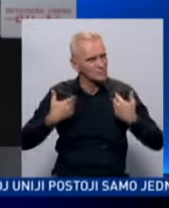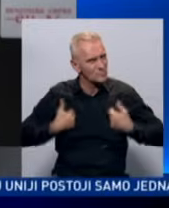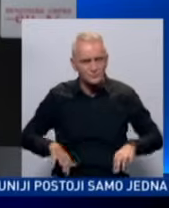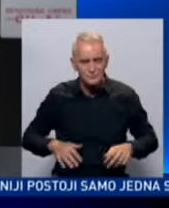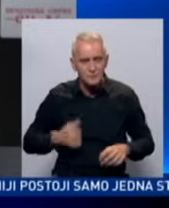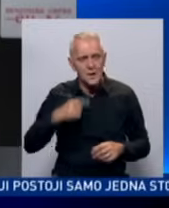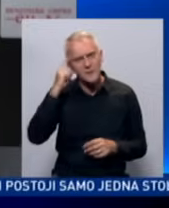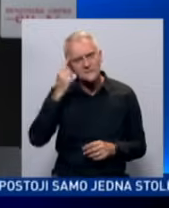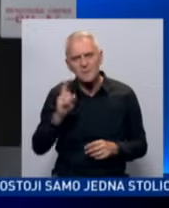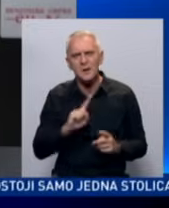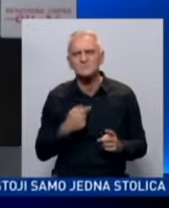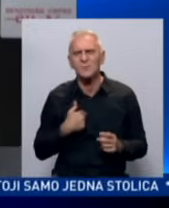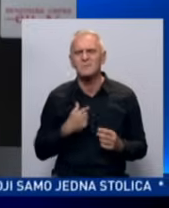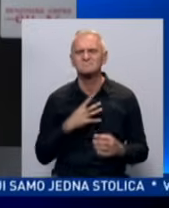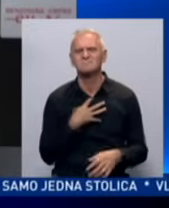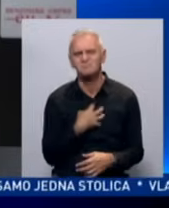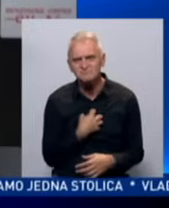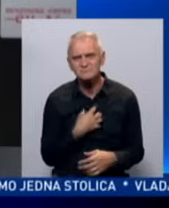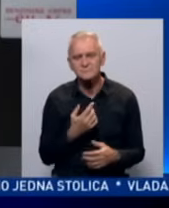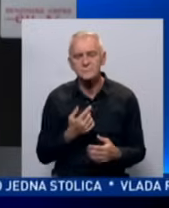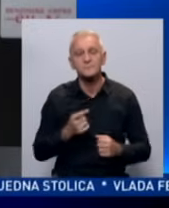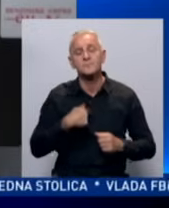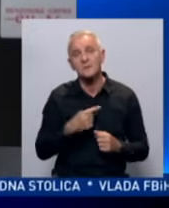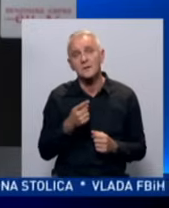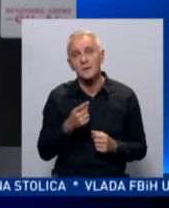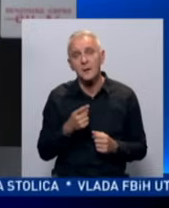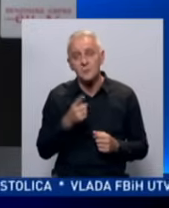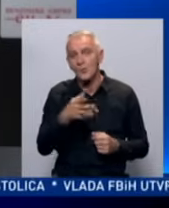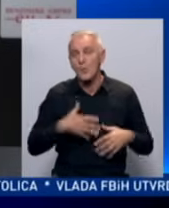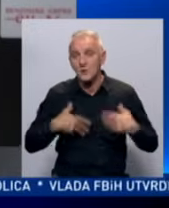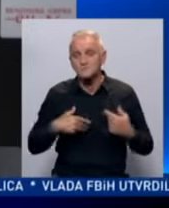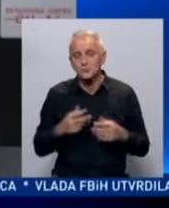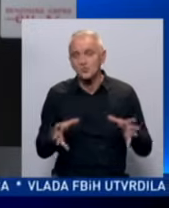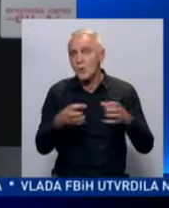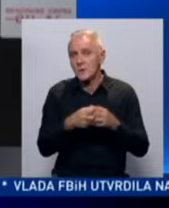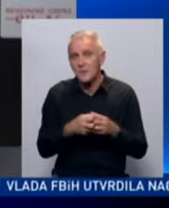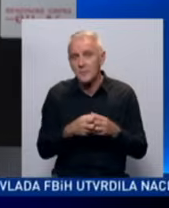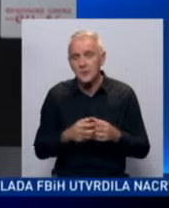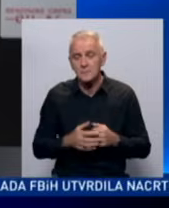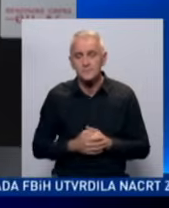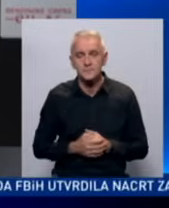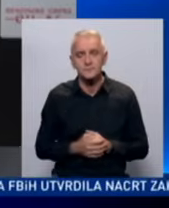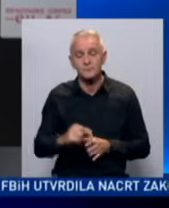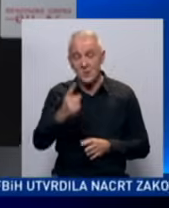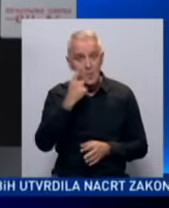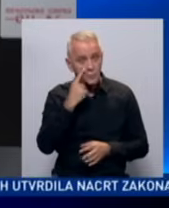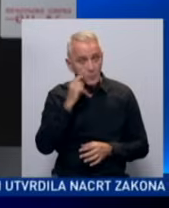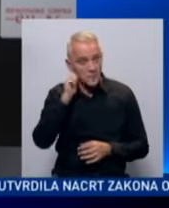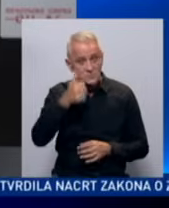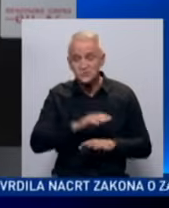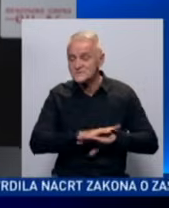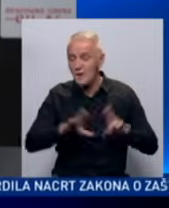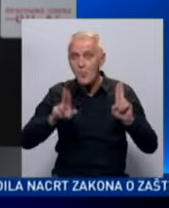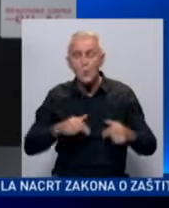mislim da nismo klonili duhom, da vjerujemo evo, da je takvo raspoloženje u ekipi, da probamo sutra na sve